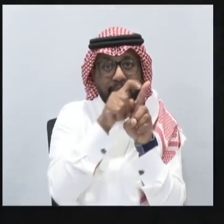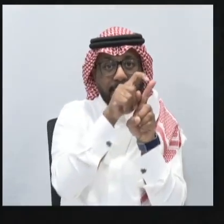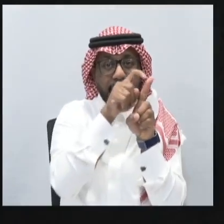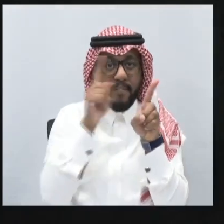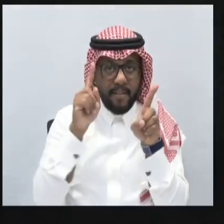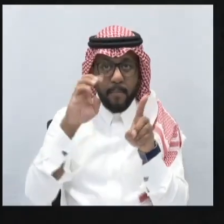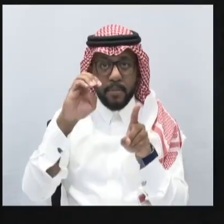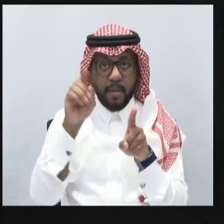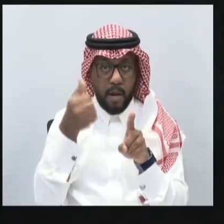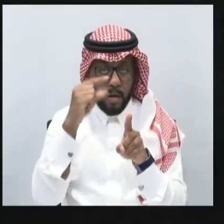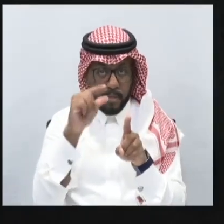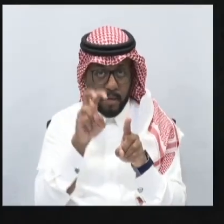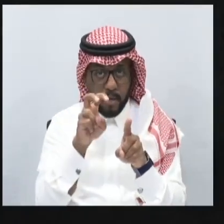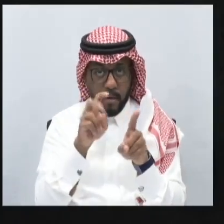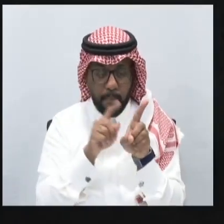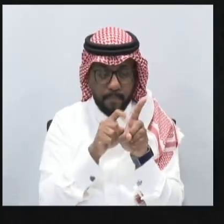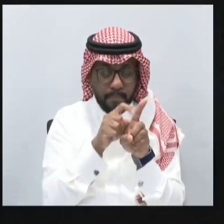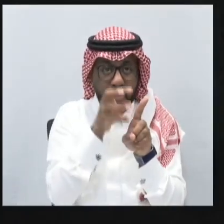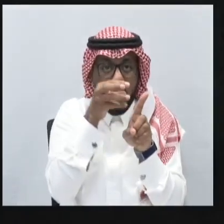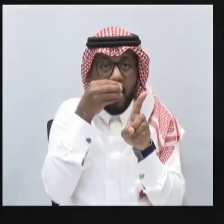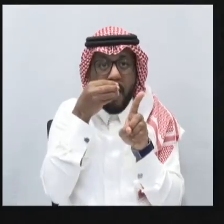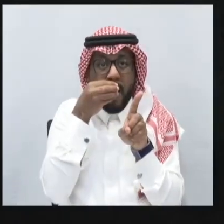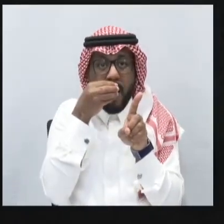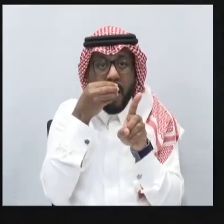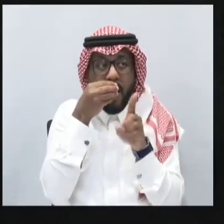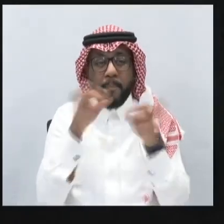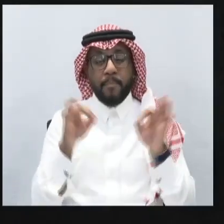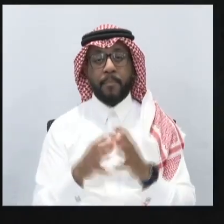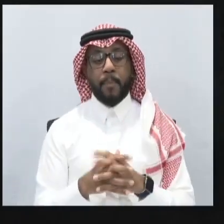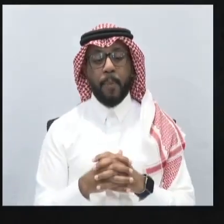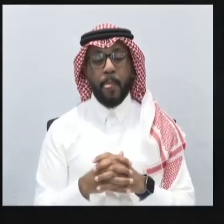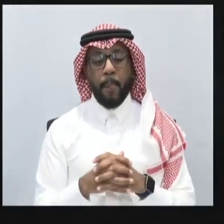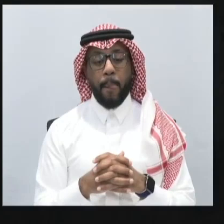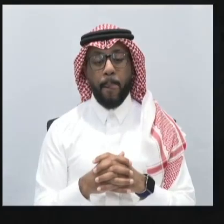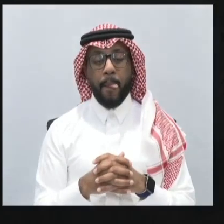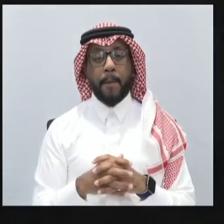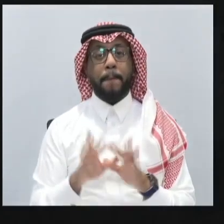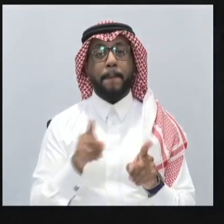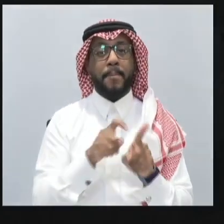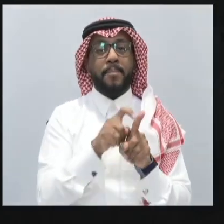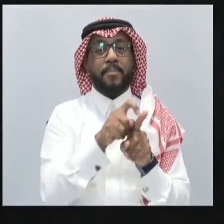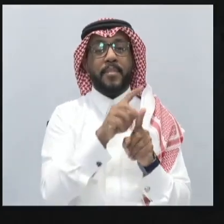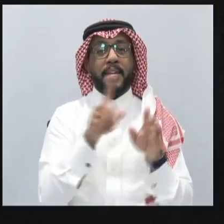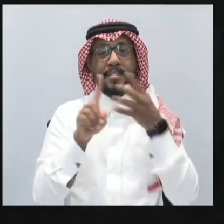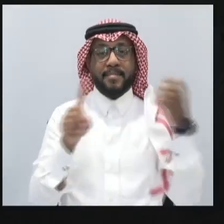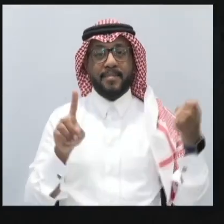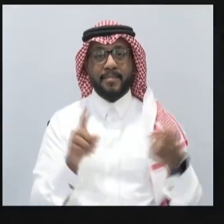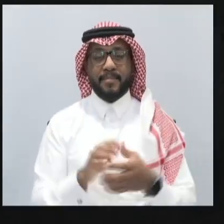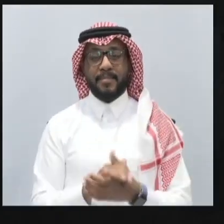ايش الجراده اخذ جزء من طاقه او استفاد الجزء من طاقته من ايش من